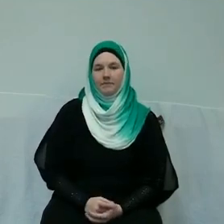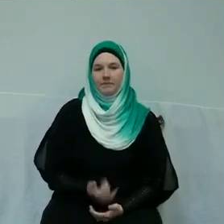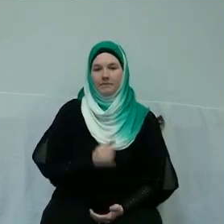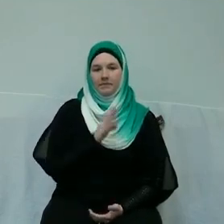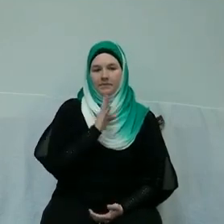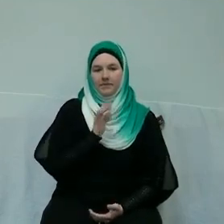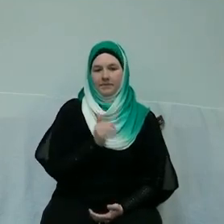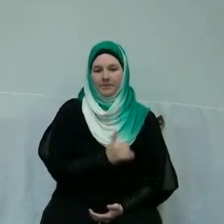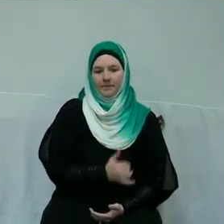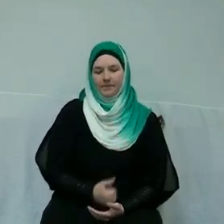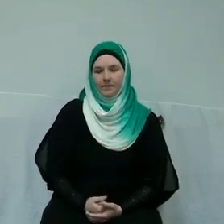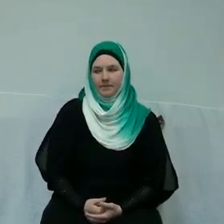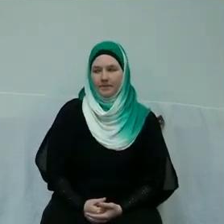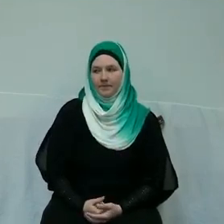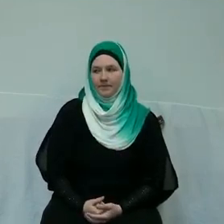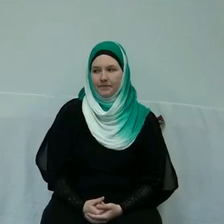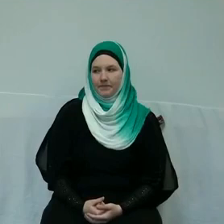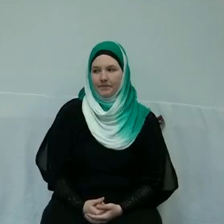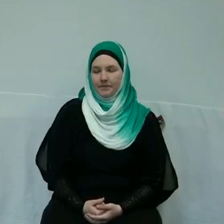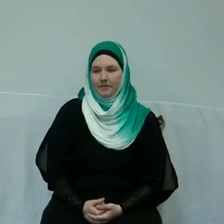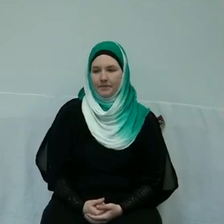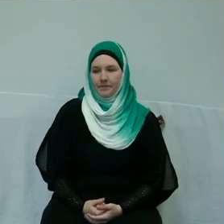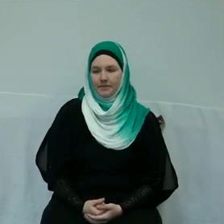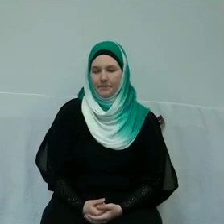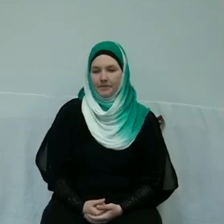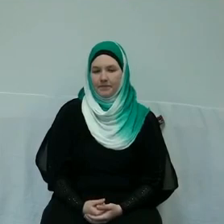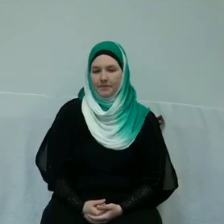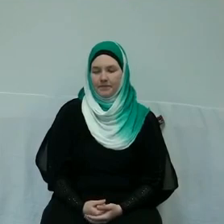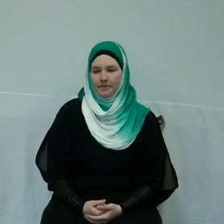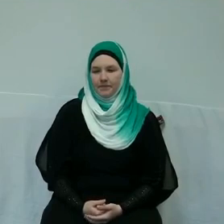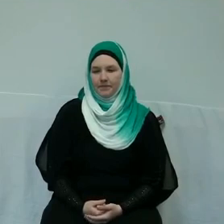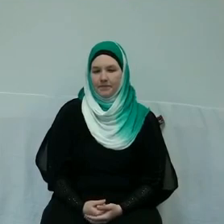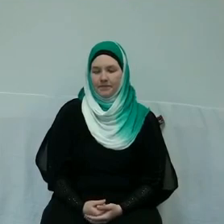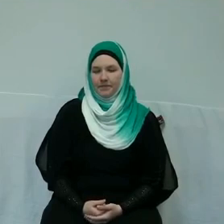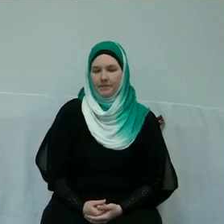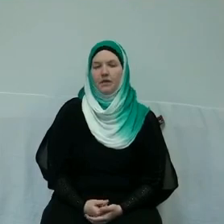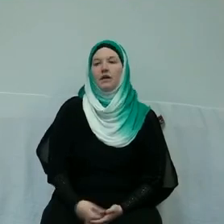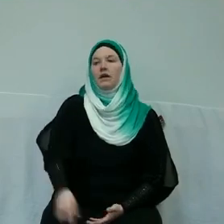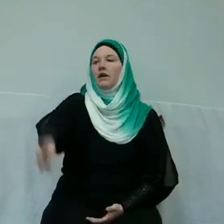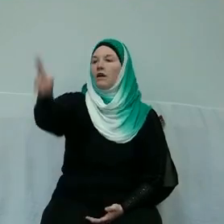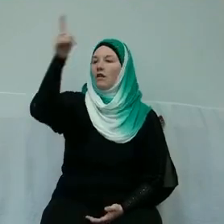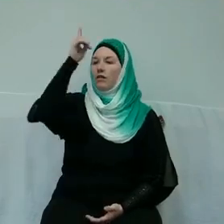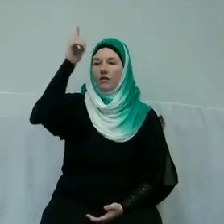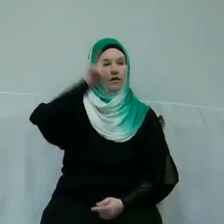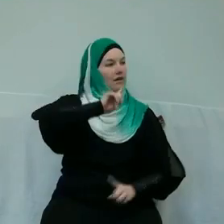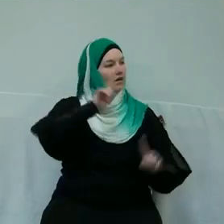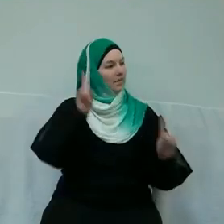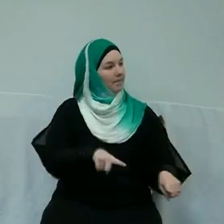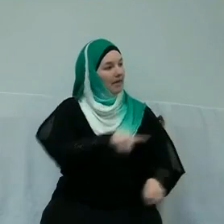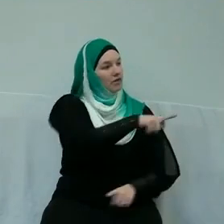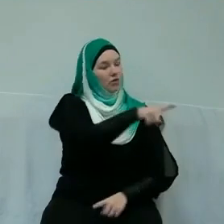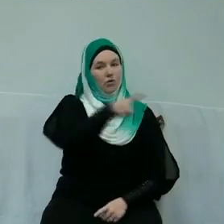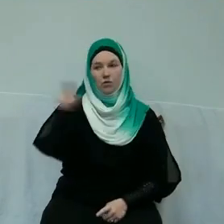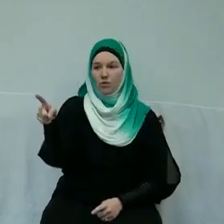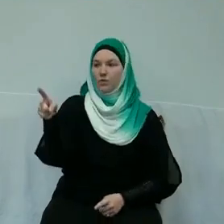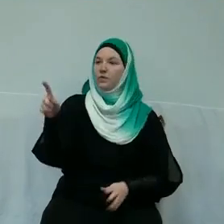حَكَمْتُمْ بَيْنَ النَّاسِ أَن تَحْكُمُوا بِالْعَدْلِ. Allah subhanahu wa ta'ala commands you to give back